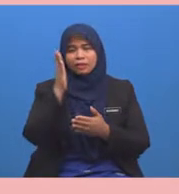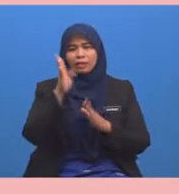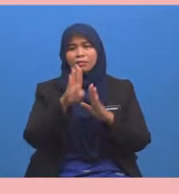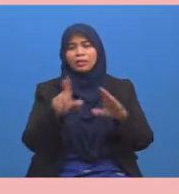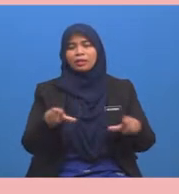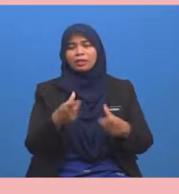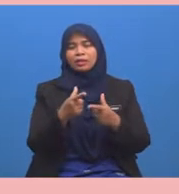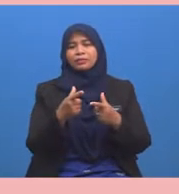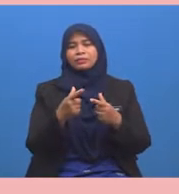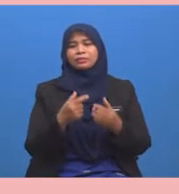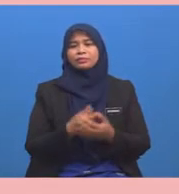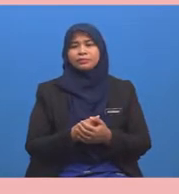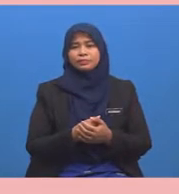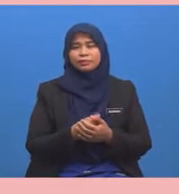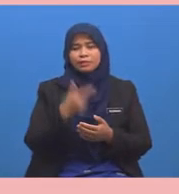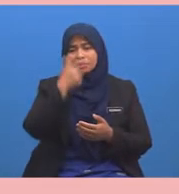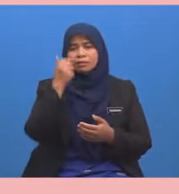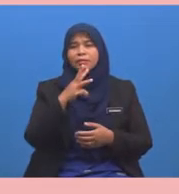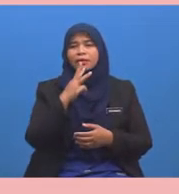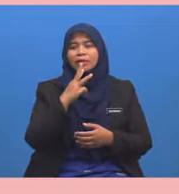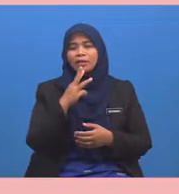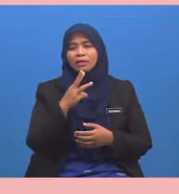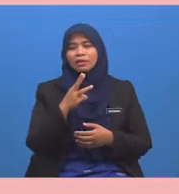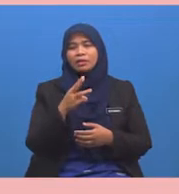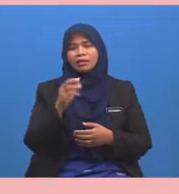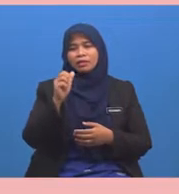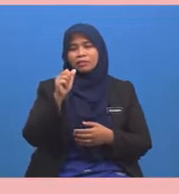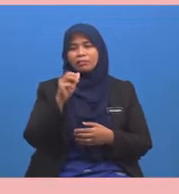berlaku akibat daripada aliran air permukaan yang banyak.